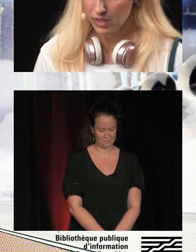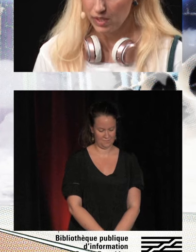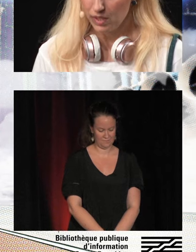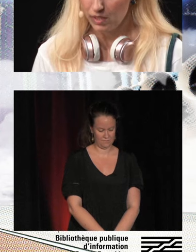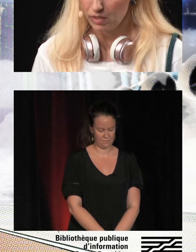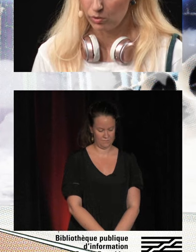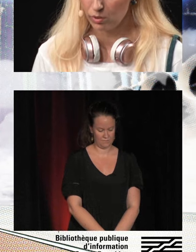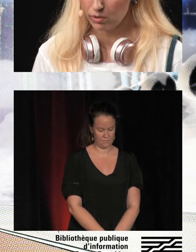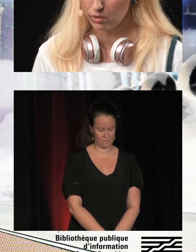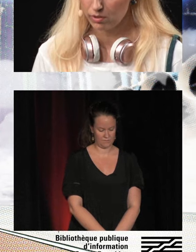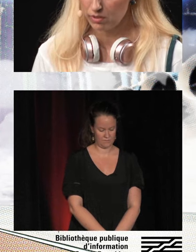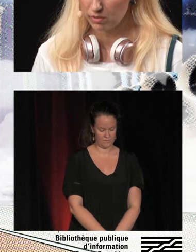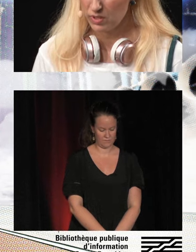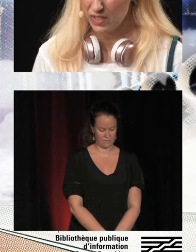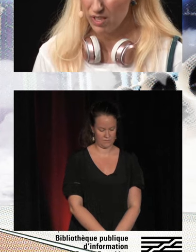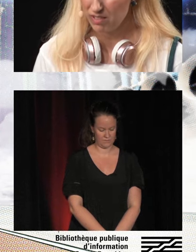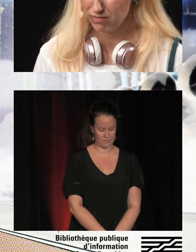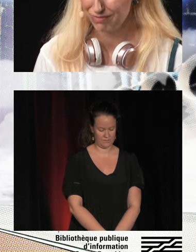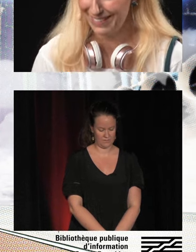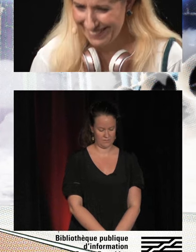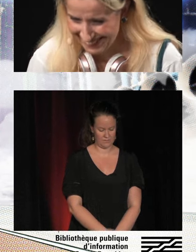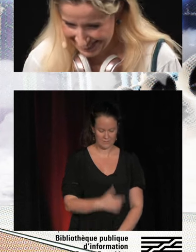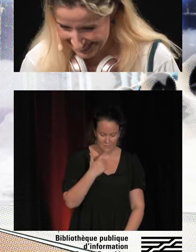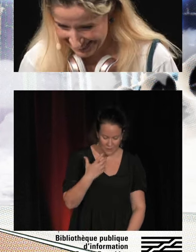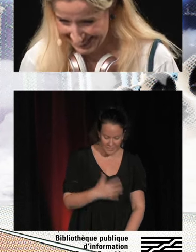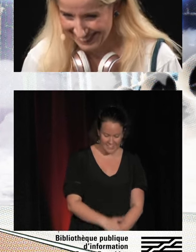Hop. Donc, on disait quoi?